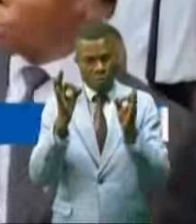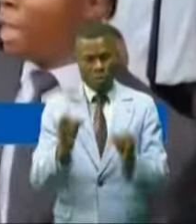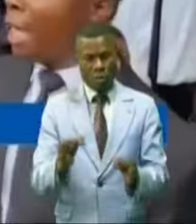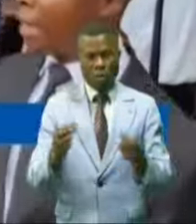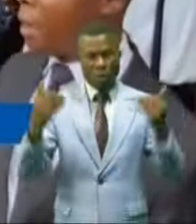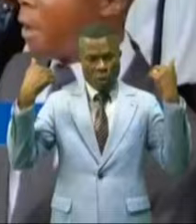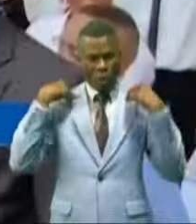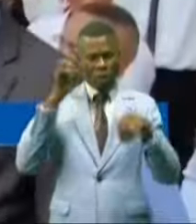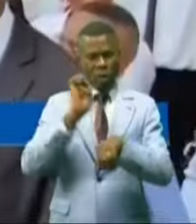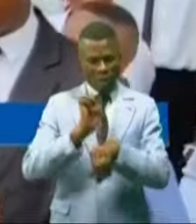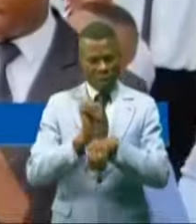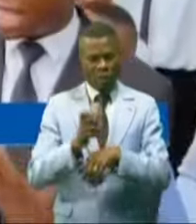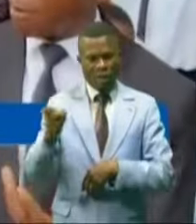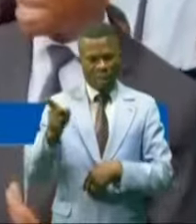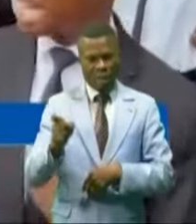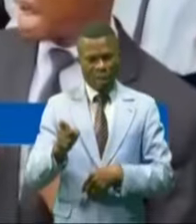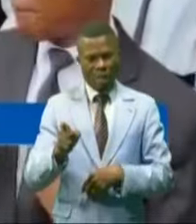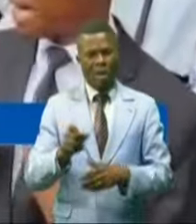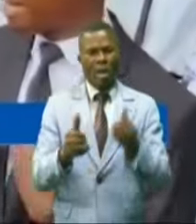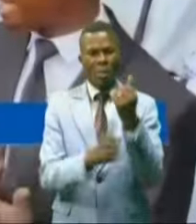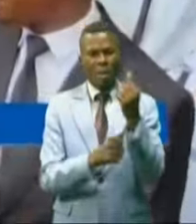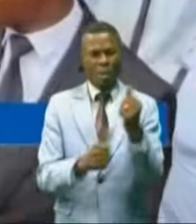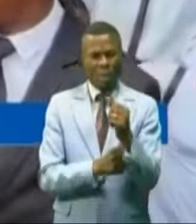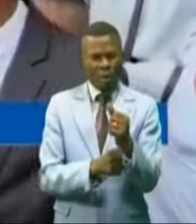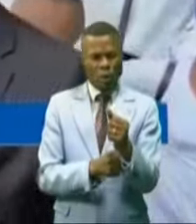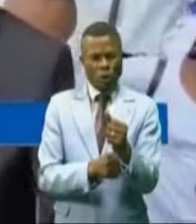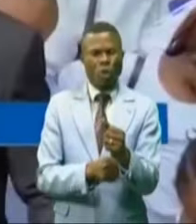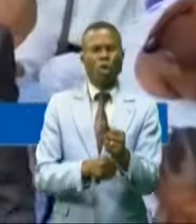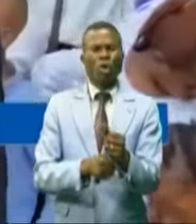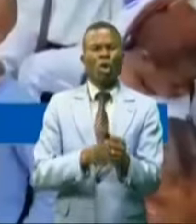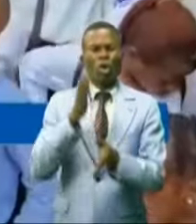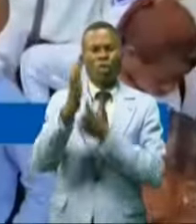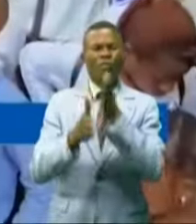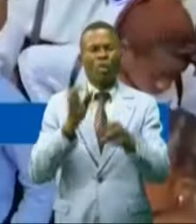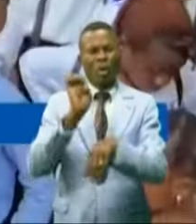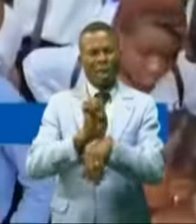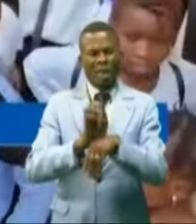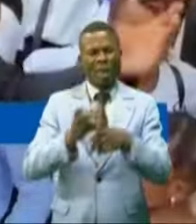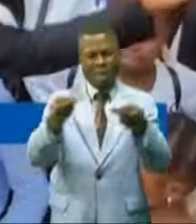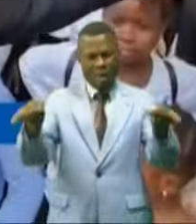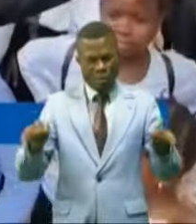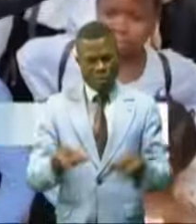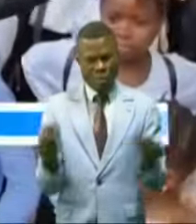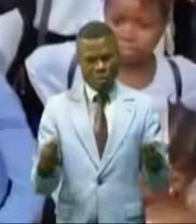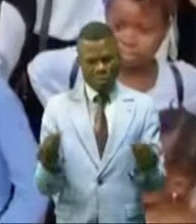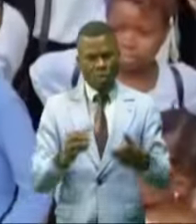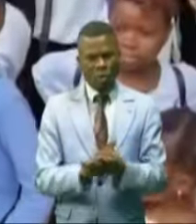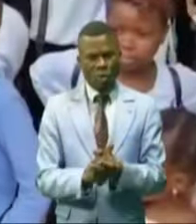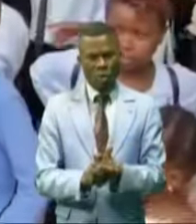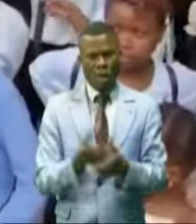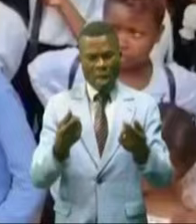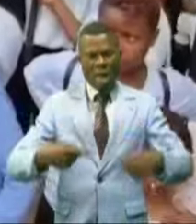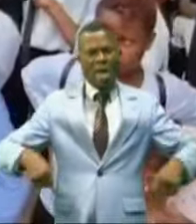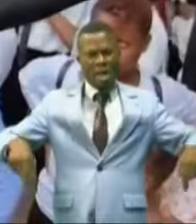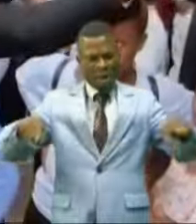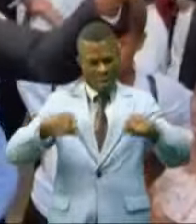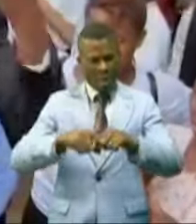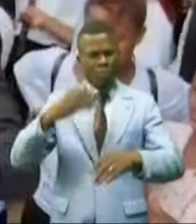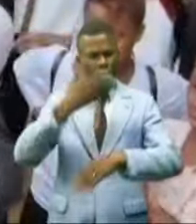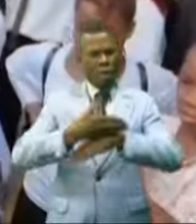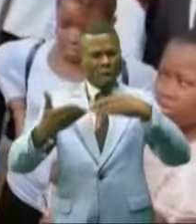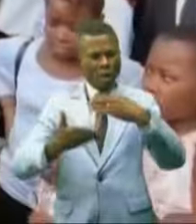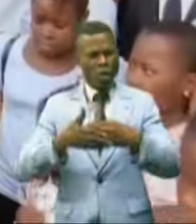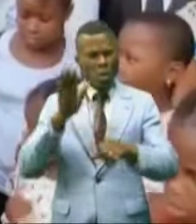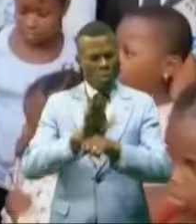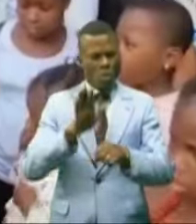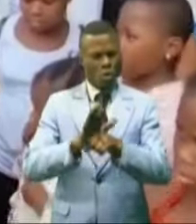l'église apostolique, déjà veulent seulement s'accaparer du bien de l'église. Où va partir cette église et ces enfants